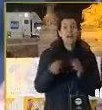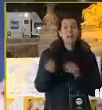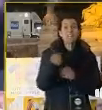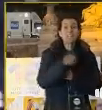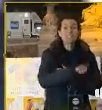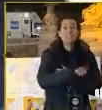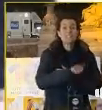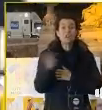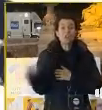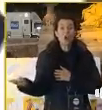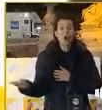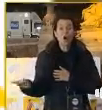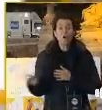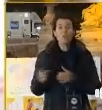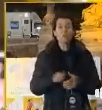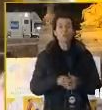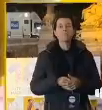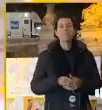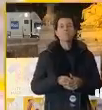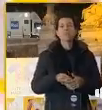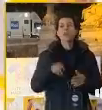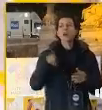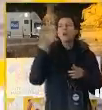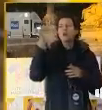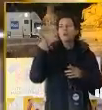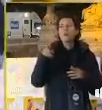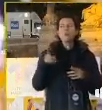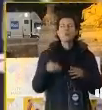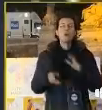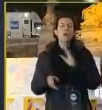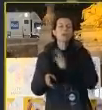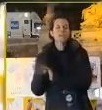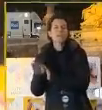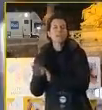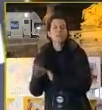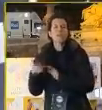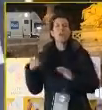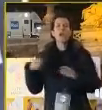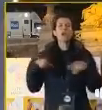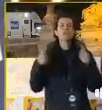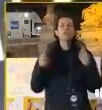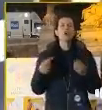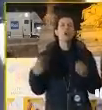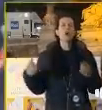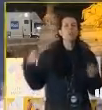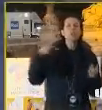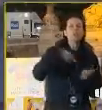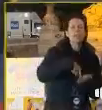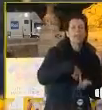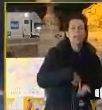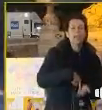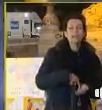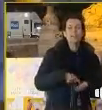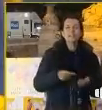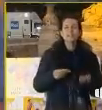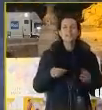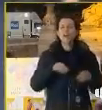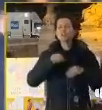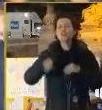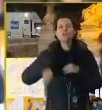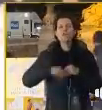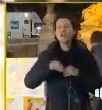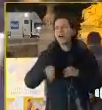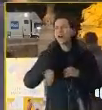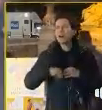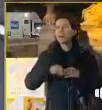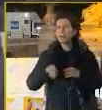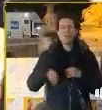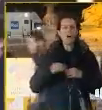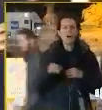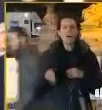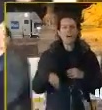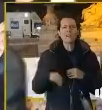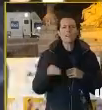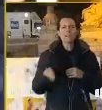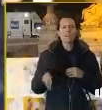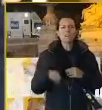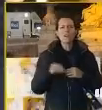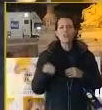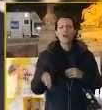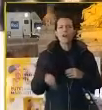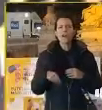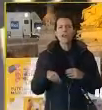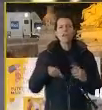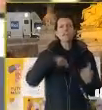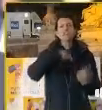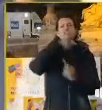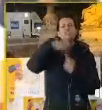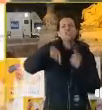sarà più? Lui è andato via, poi rientra, ha fatto un passo di lato. Dov'è? Dov'è andato? Dov'è? Gira su